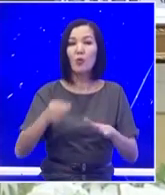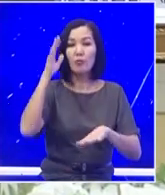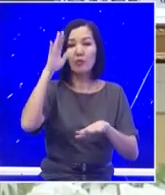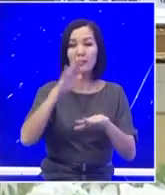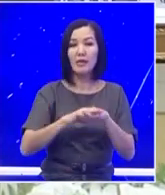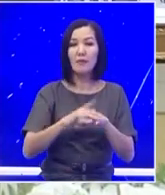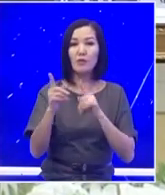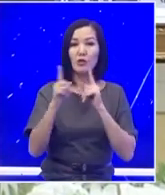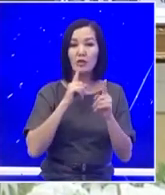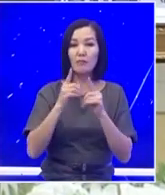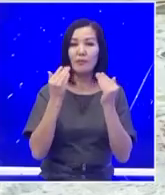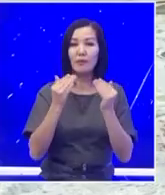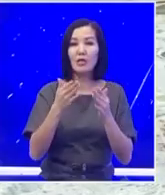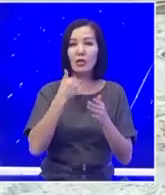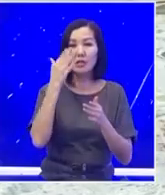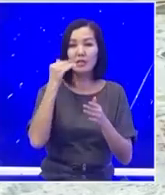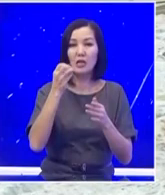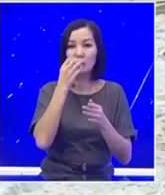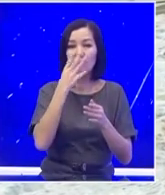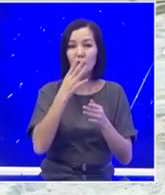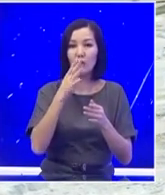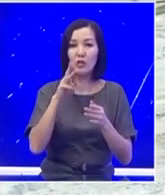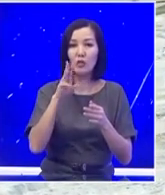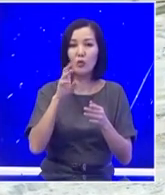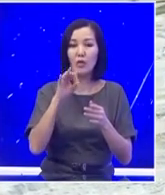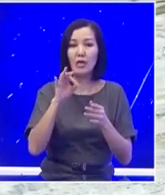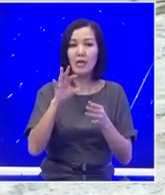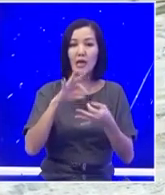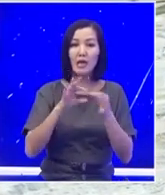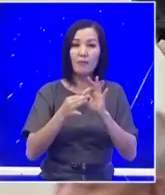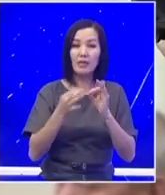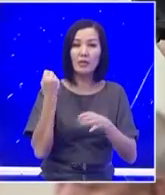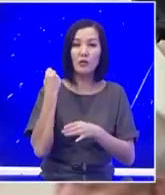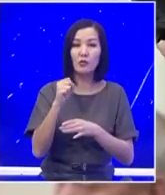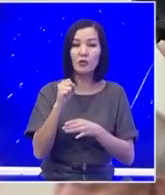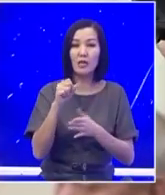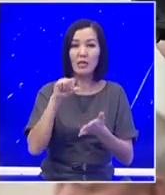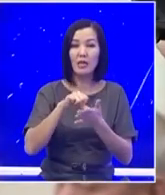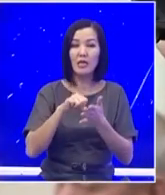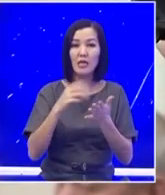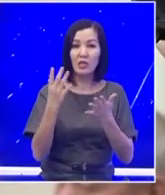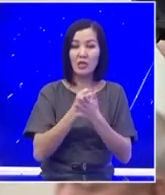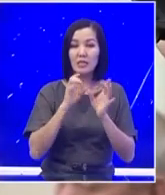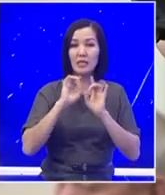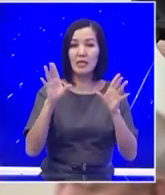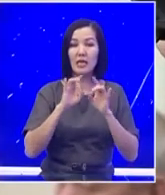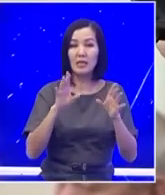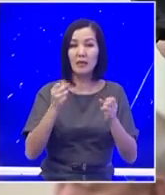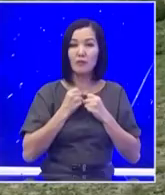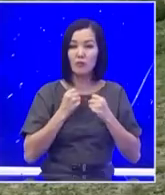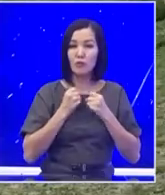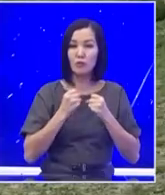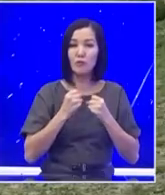жиын барысында биыл жазда Жапонияда өтетін Токио Олимпиадасына жолдама алған спортшылардың жетістігін атады. Айта кетейік,